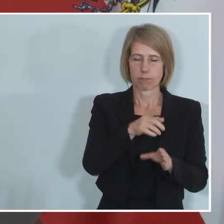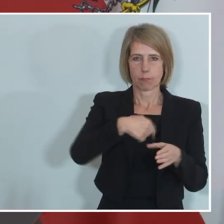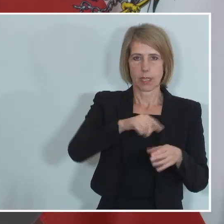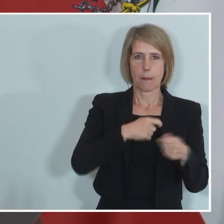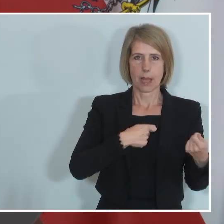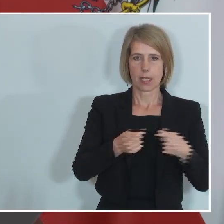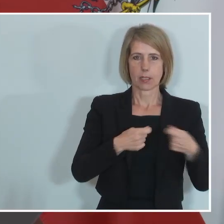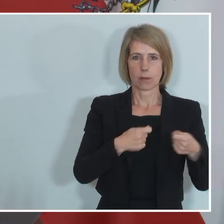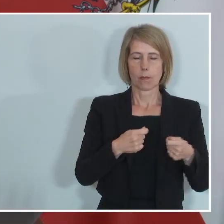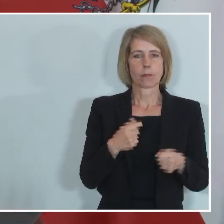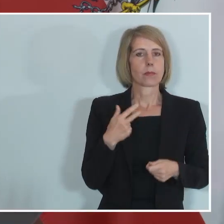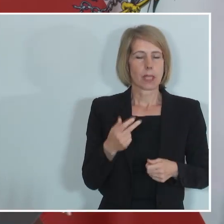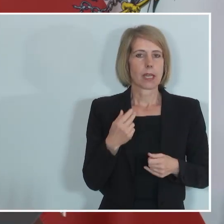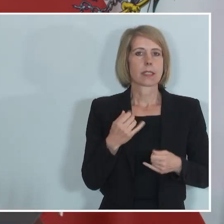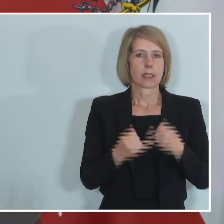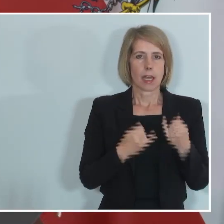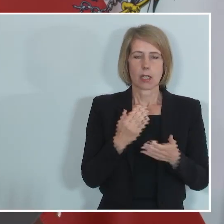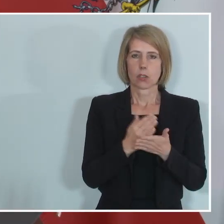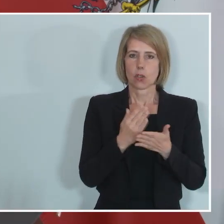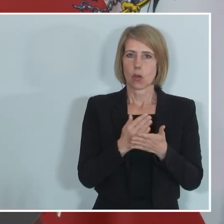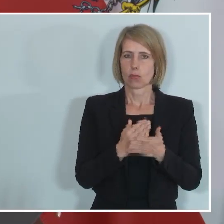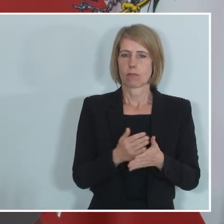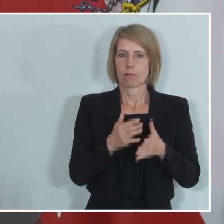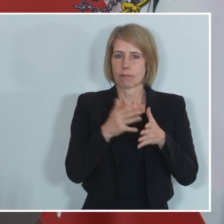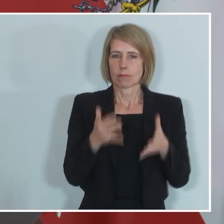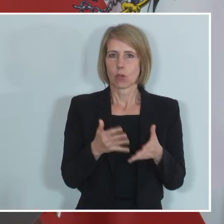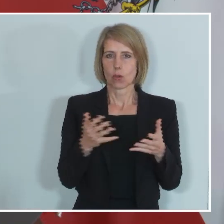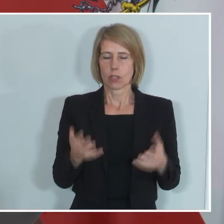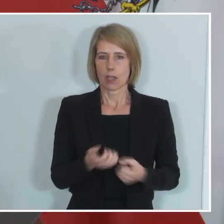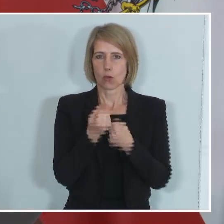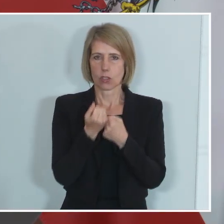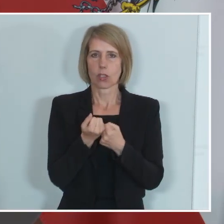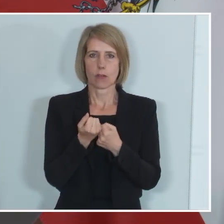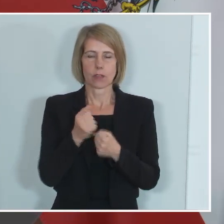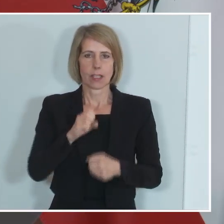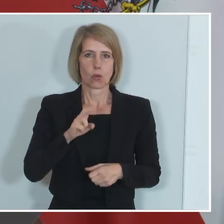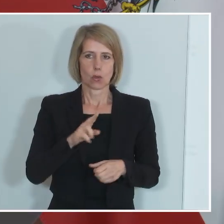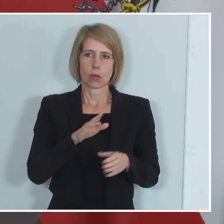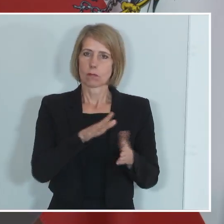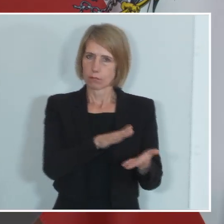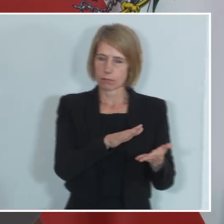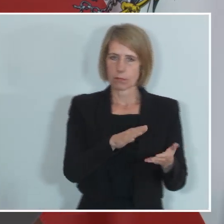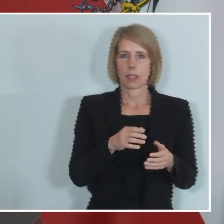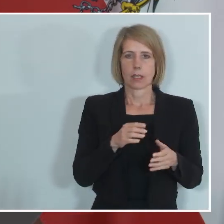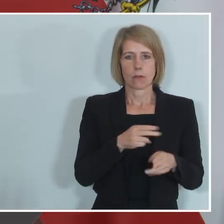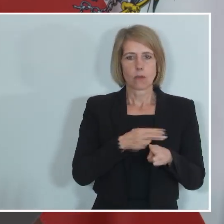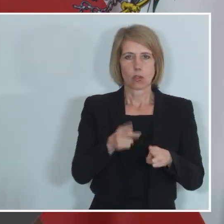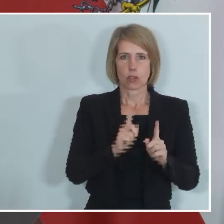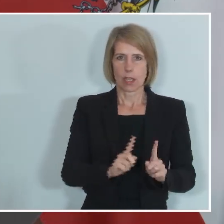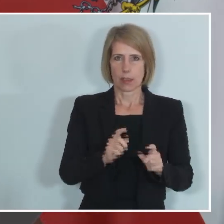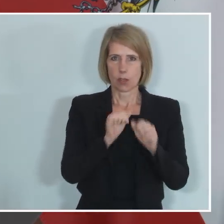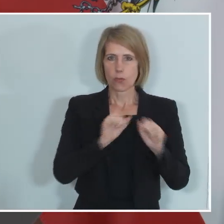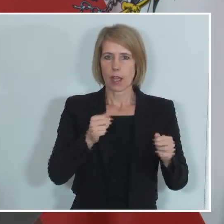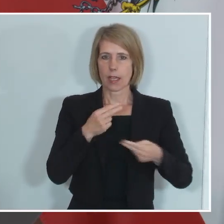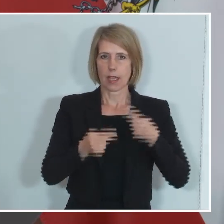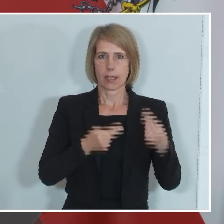Jahre ist der EU-Binnenmarkt eine der größten Errungenschaften der Europäischen Union. Er hat dafür gesorgt, dass Wohlstand, freier Handel zwischen